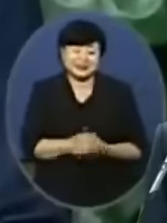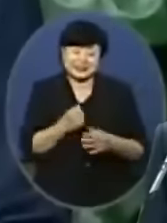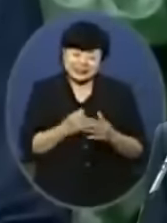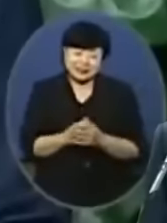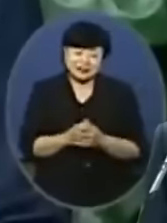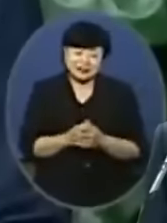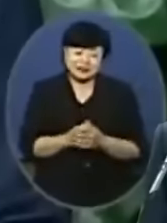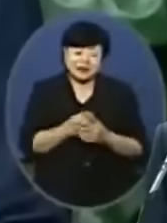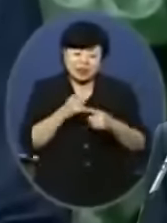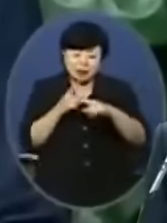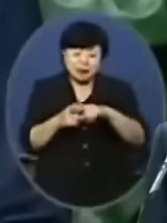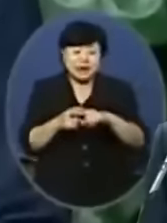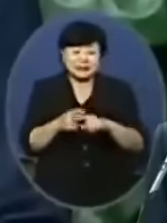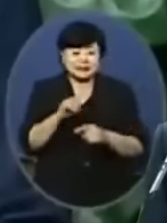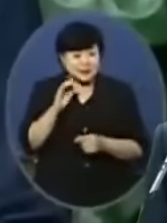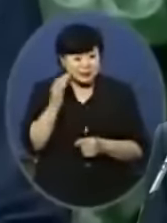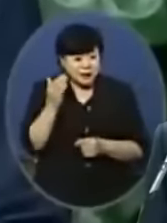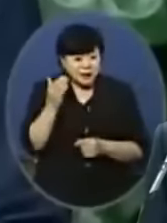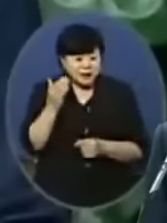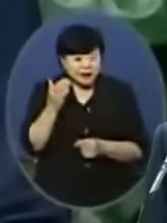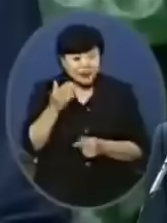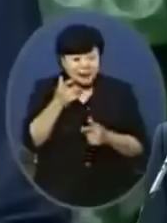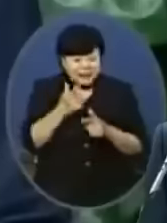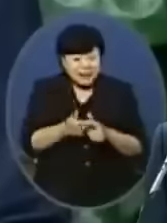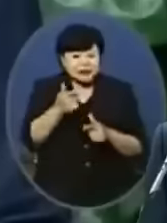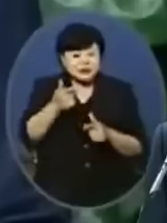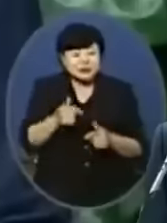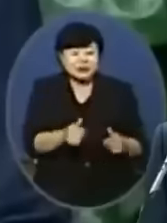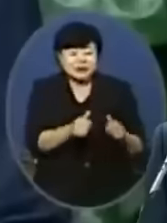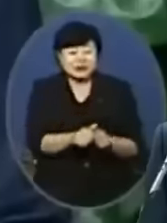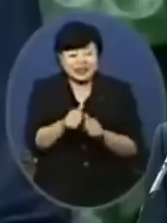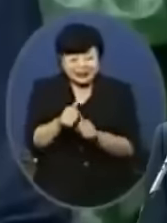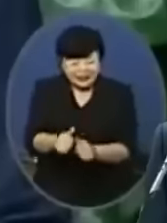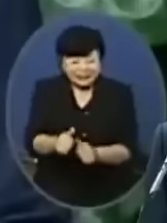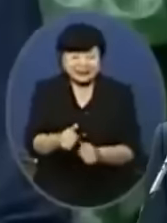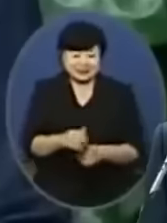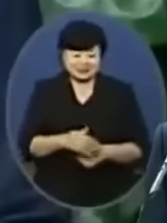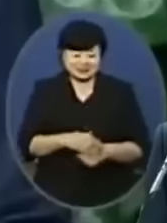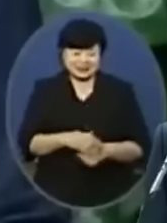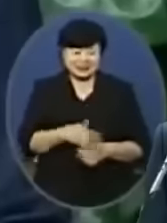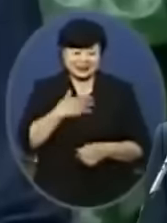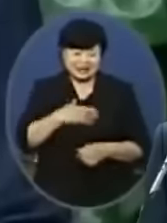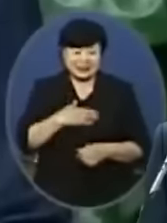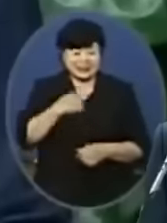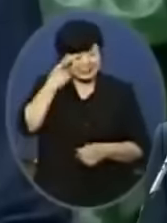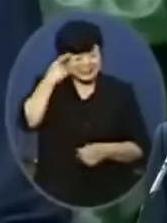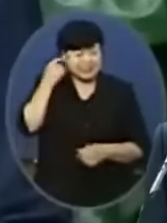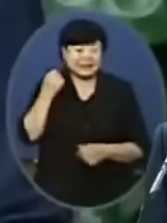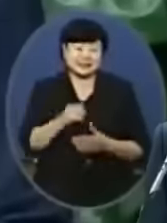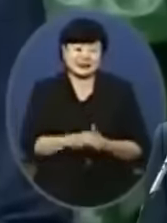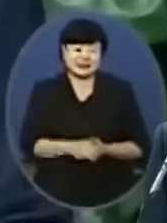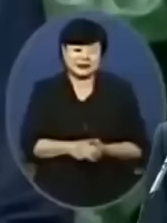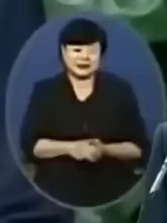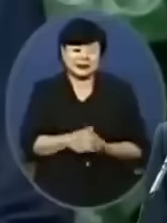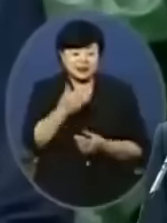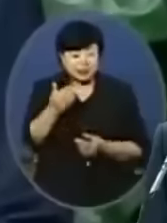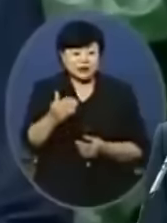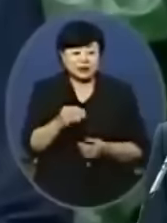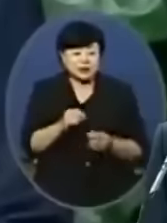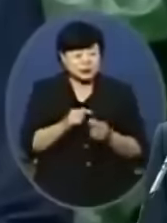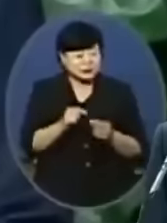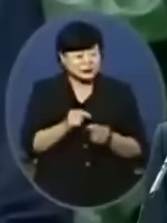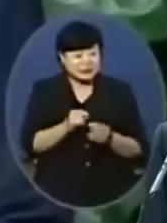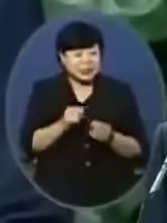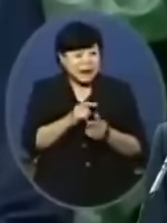그러므로 여러분 플러스 알파 되어 가면 이러한 예수님이 곁에 따라다닌다는 것을 생각해 보십시오. 여러분 보통